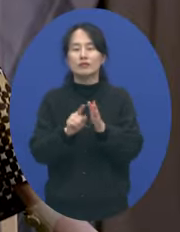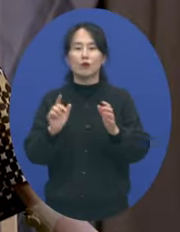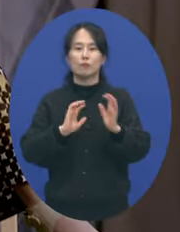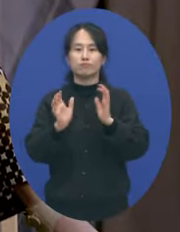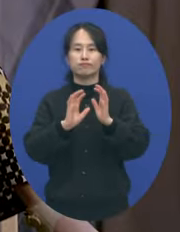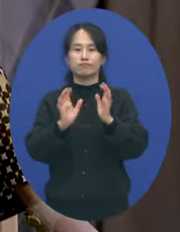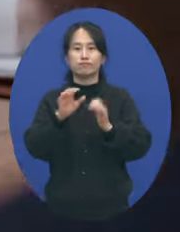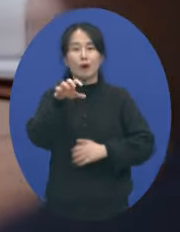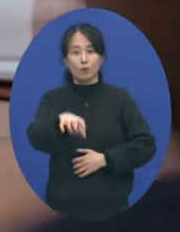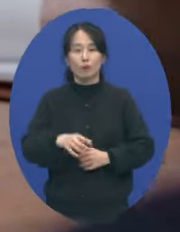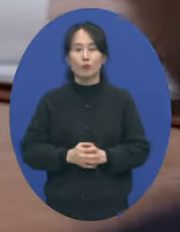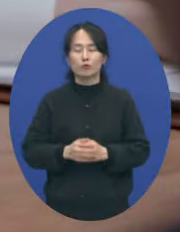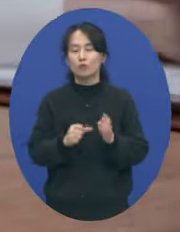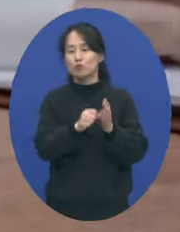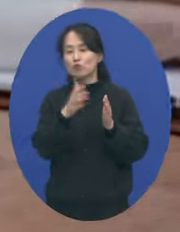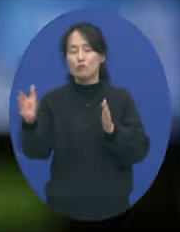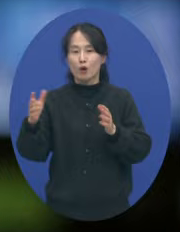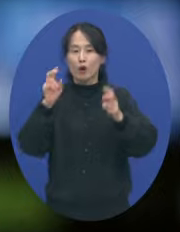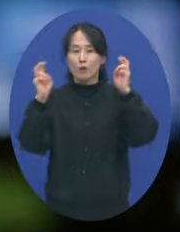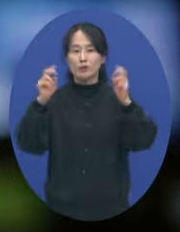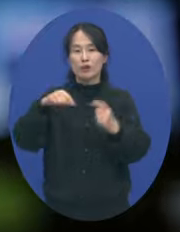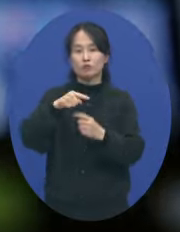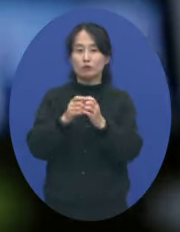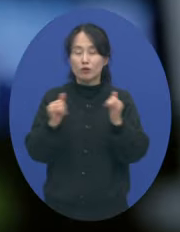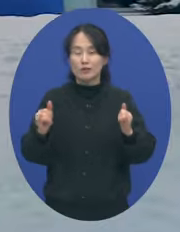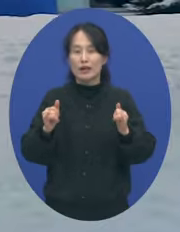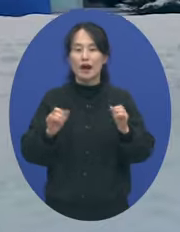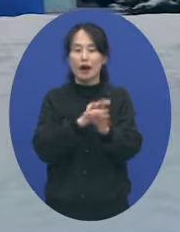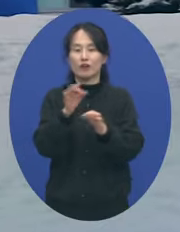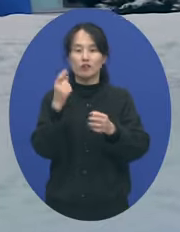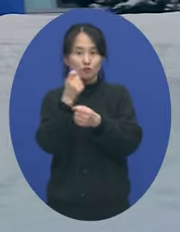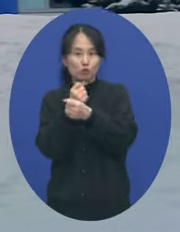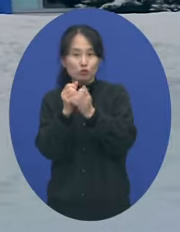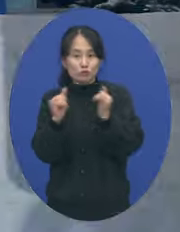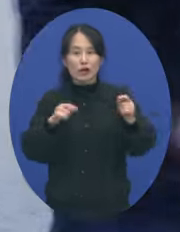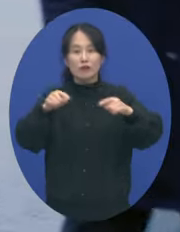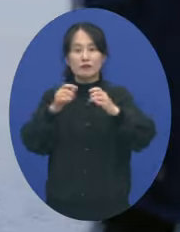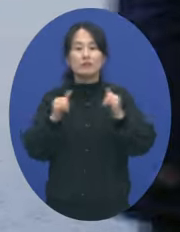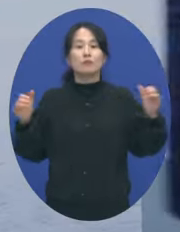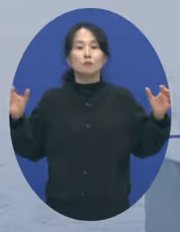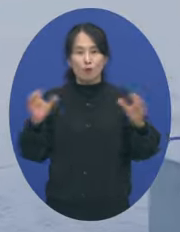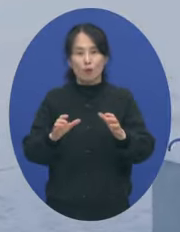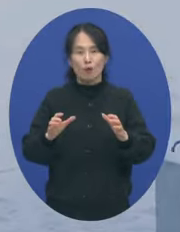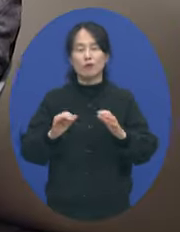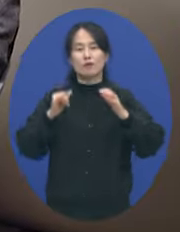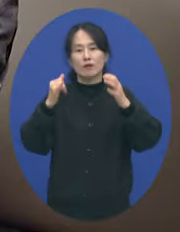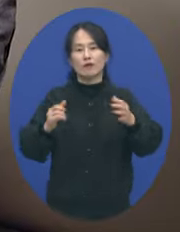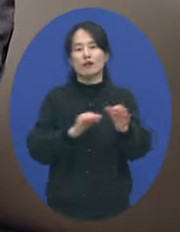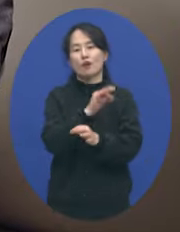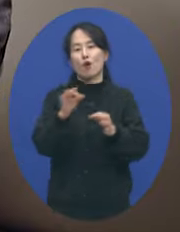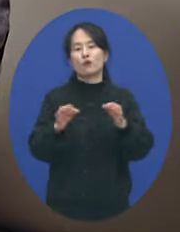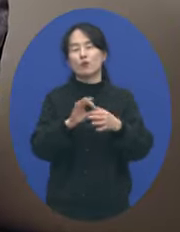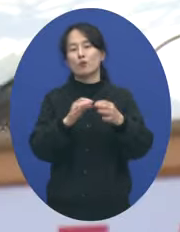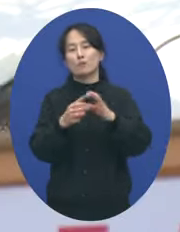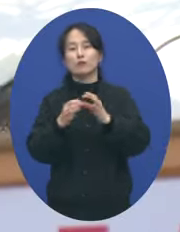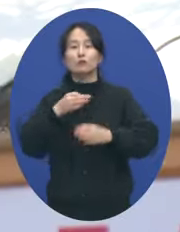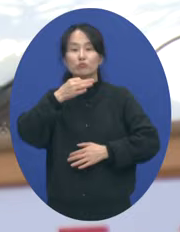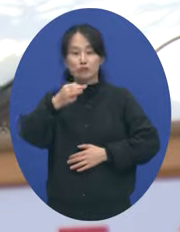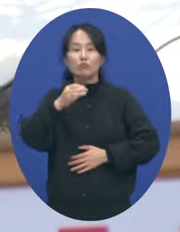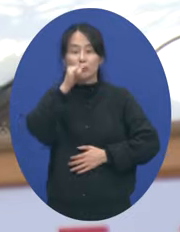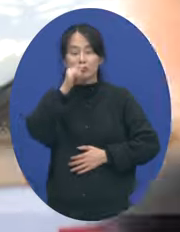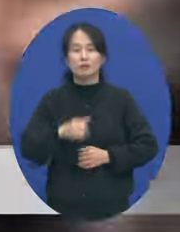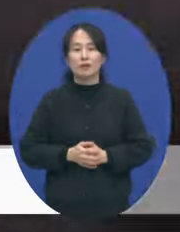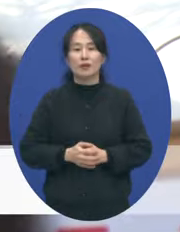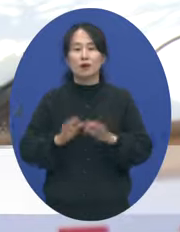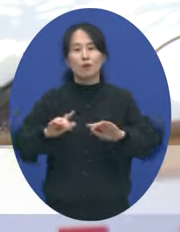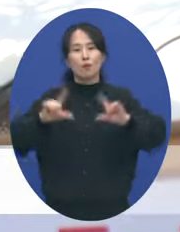전 세계 저명한 기업인과 경제학자, 정치인들이 모이는 만큼 세계 경제올림픽으로 불리며 권위가 대단합니다.